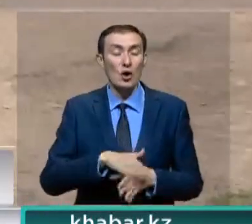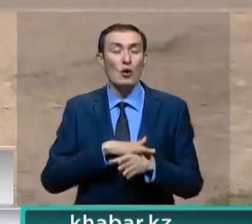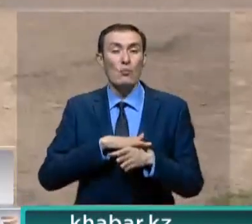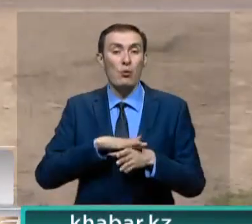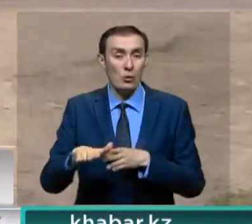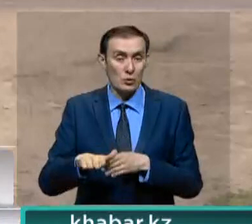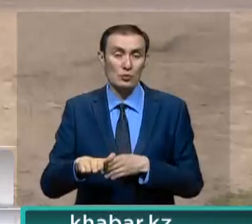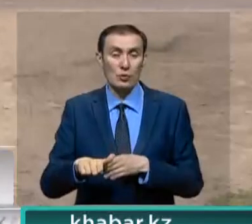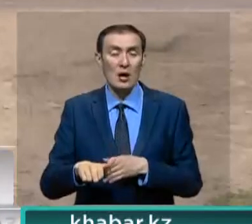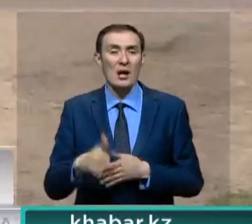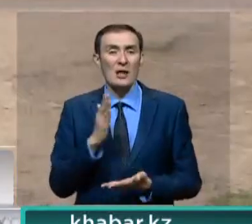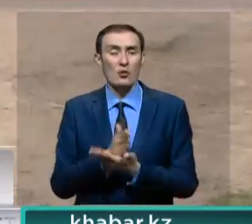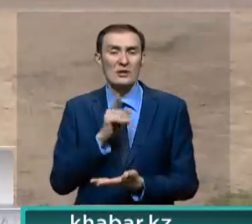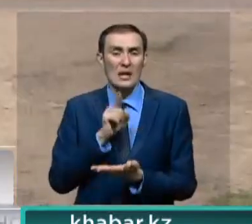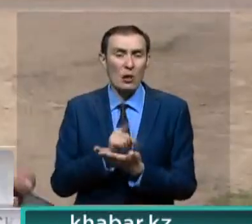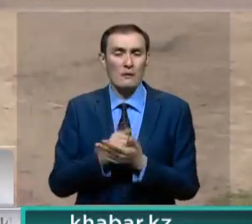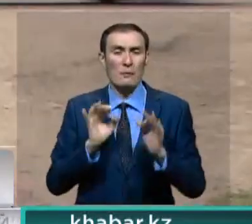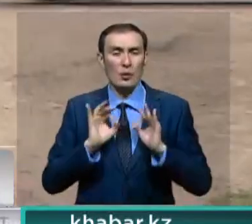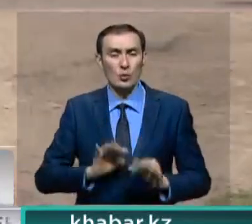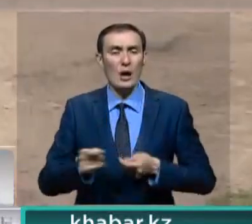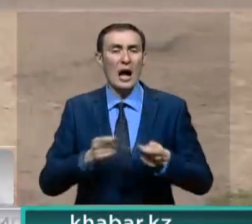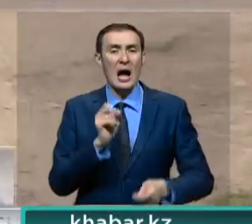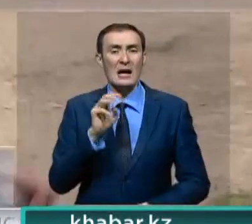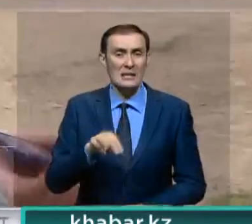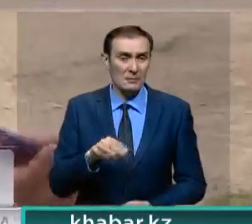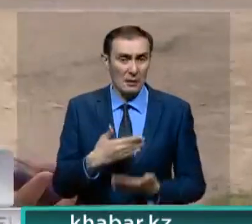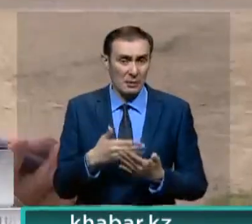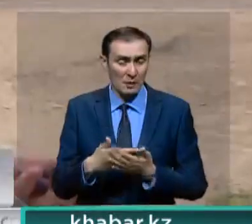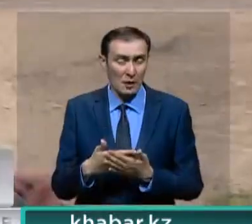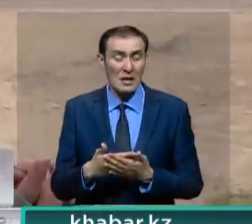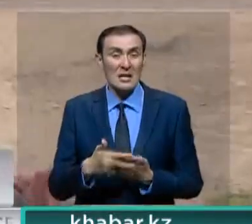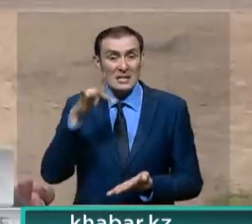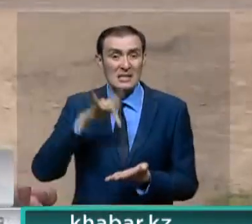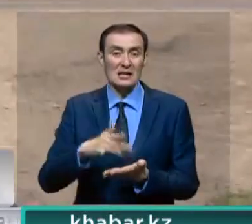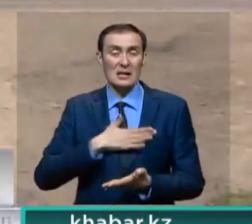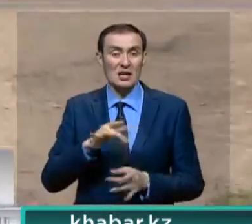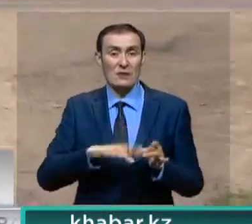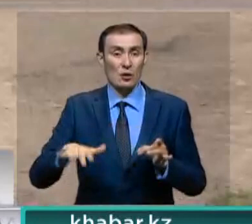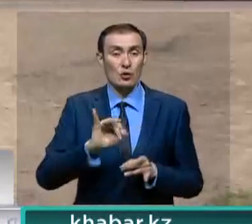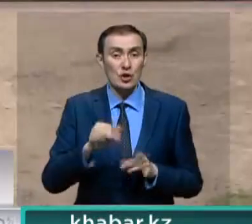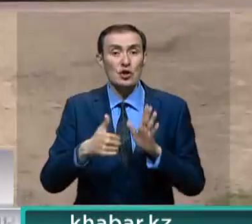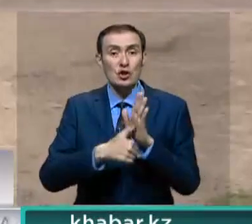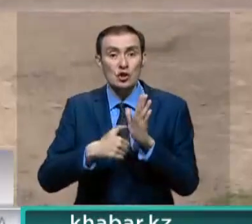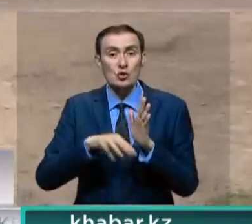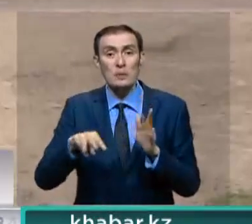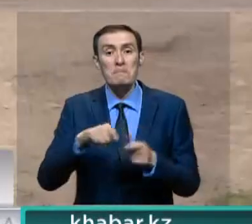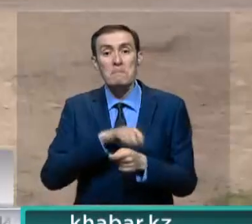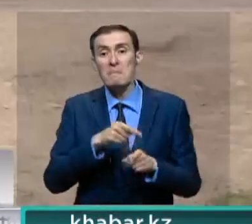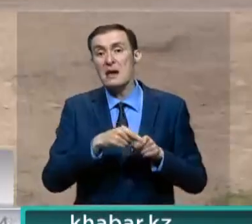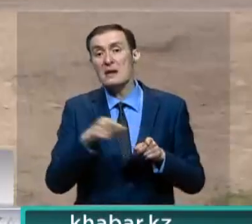там налоговая, прокуратура, акимат, да, сердце нашего района, и 600 метров от этого